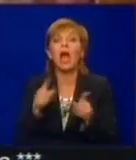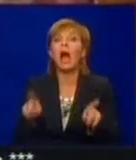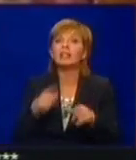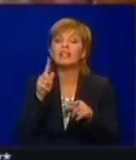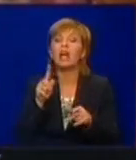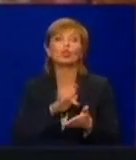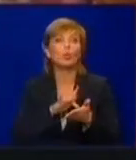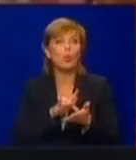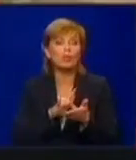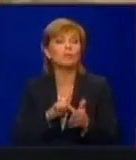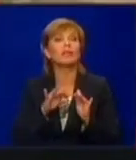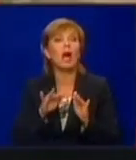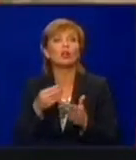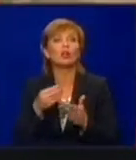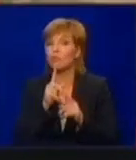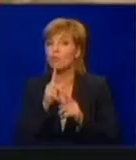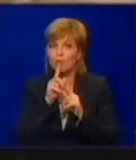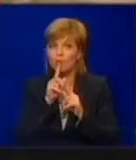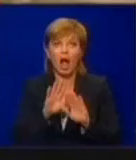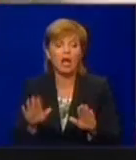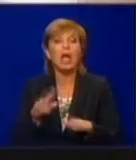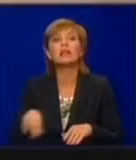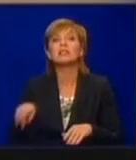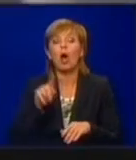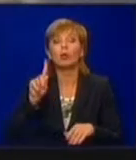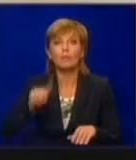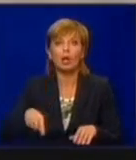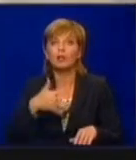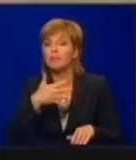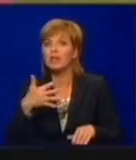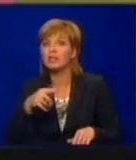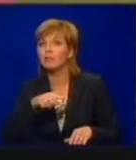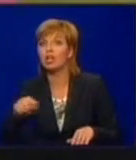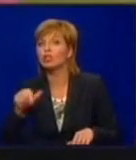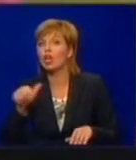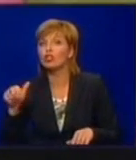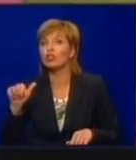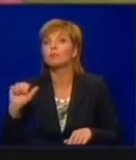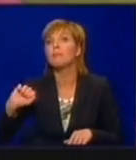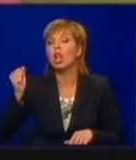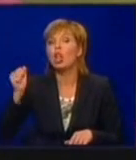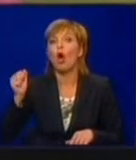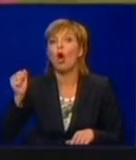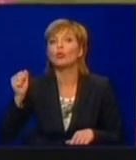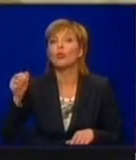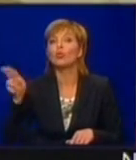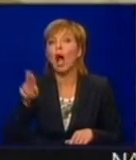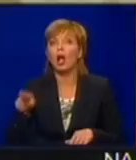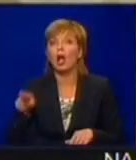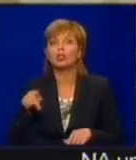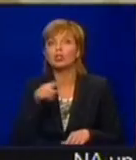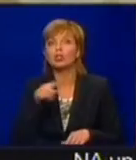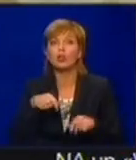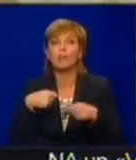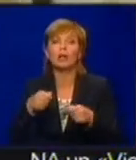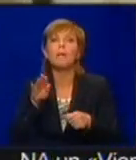turisms. Darījuma summu neatklāja, taču par salu prasīti 500 līdz 600 miljoni dolāru. Salu pārdevis